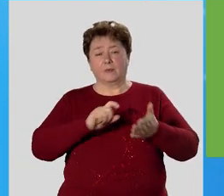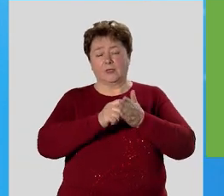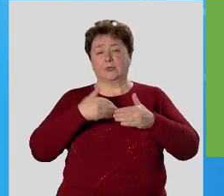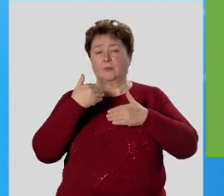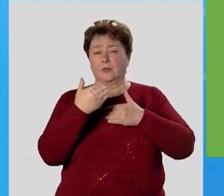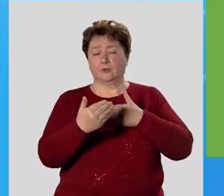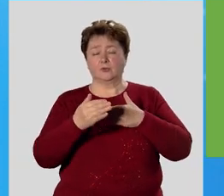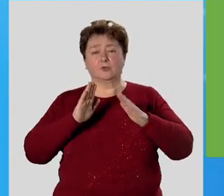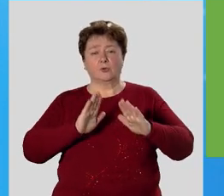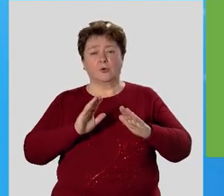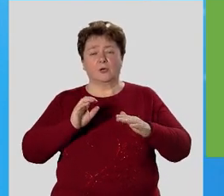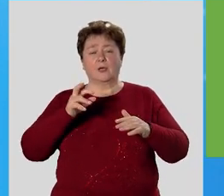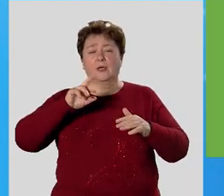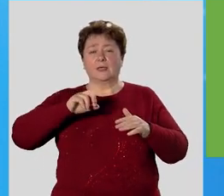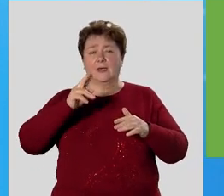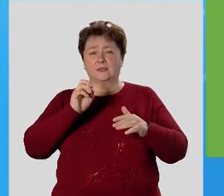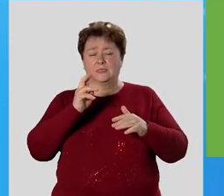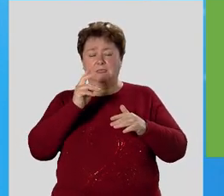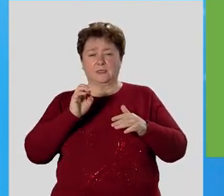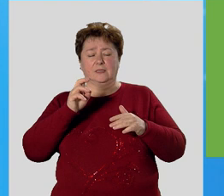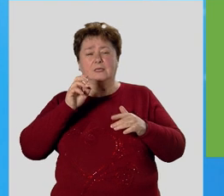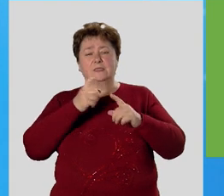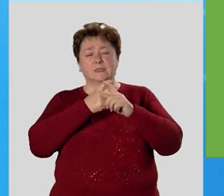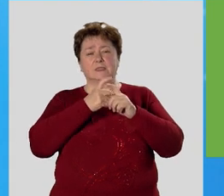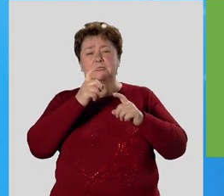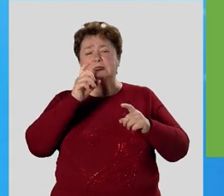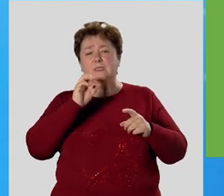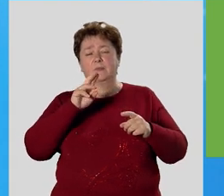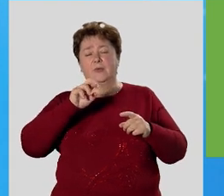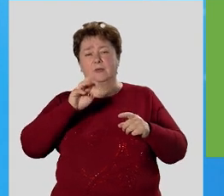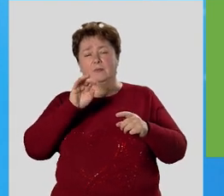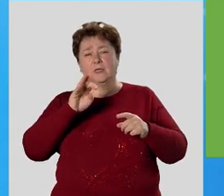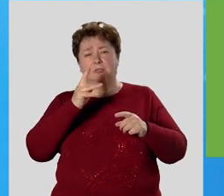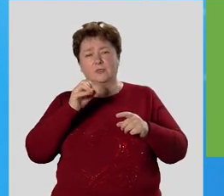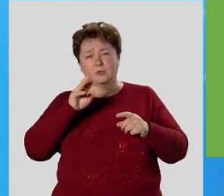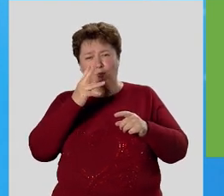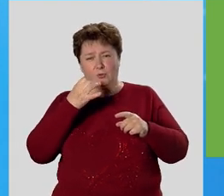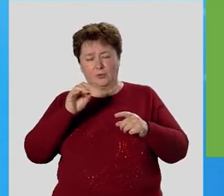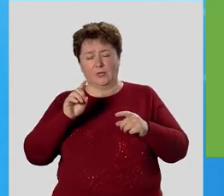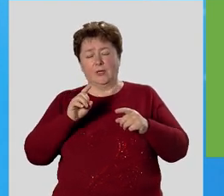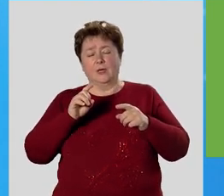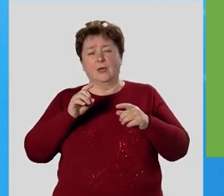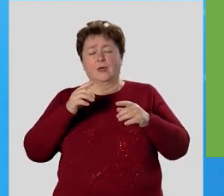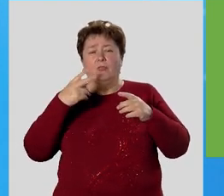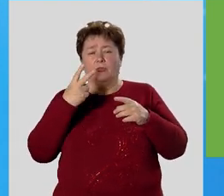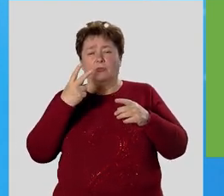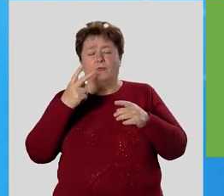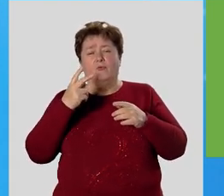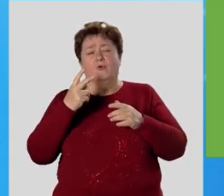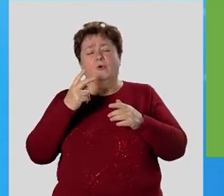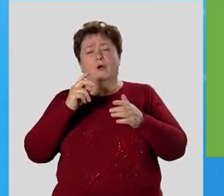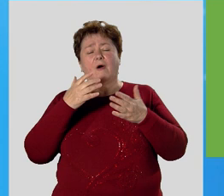относятся только яйцеклетка и сперматозоид. Хромосомы бывают двух видов